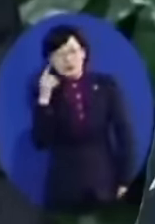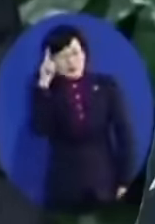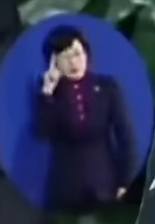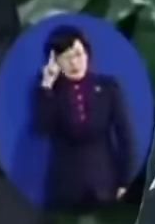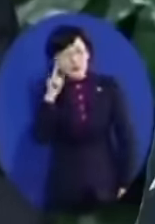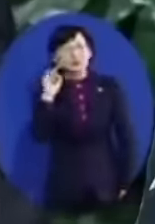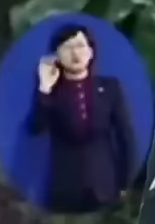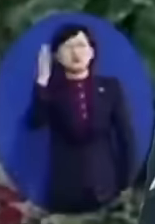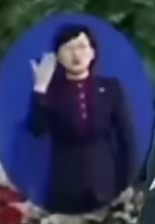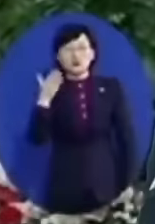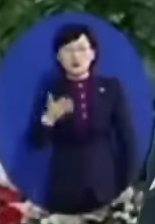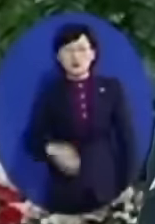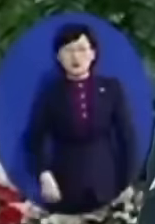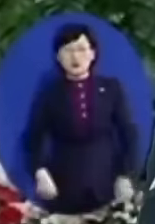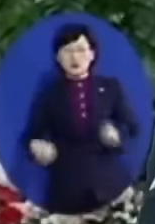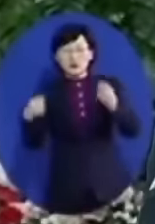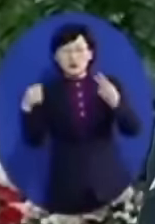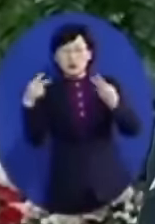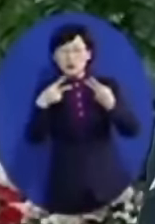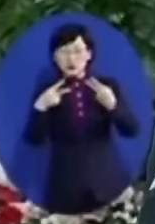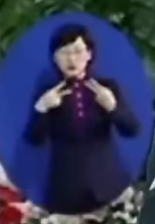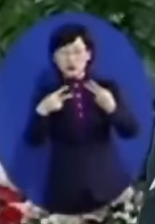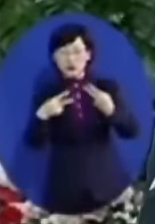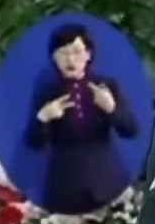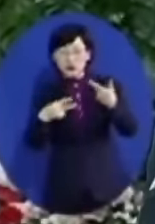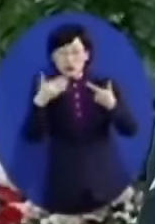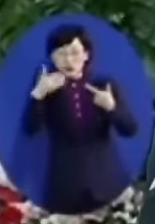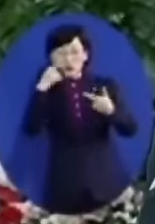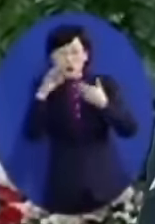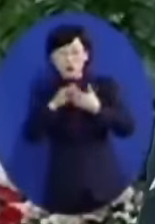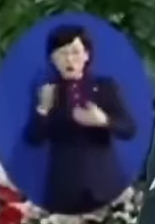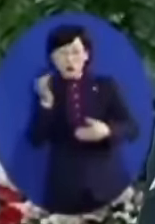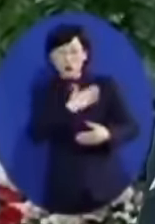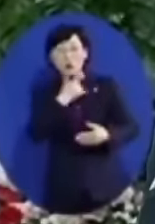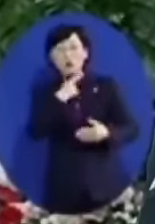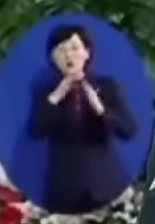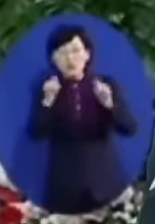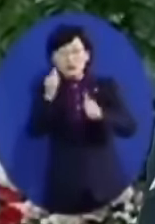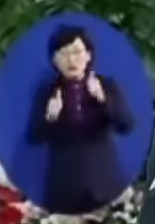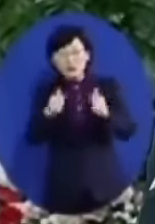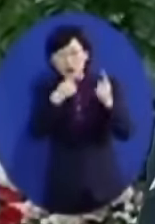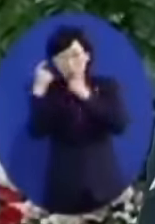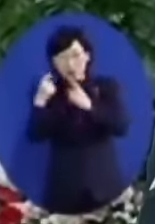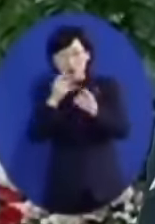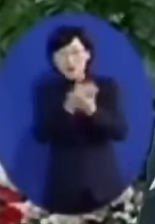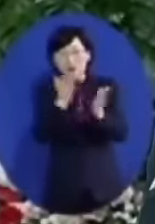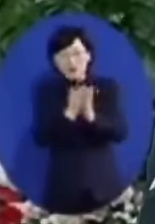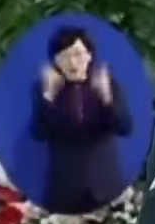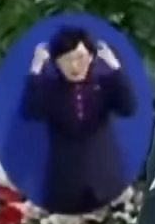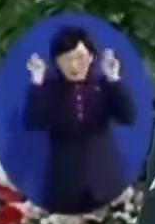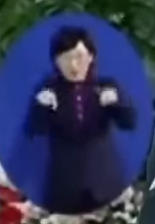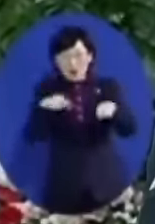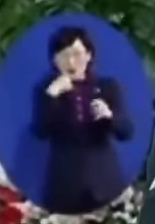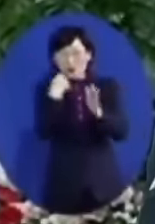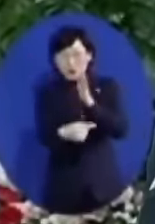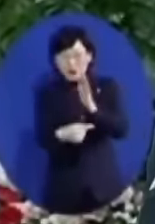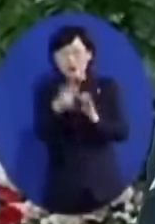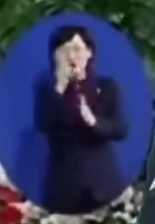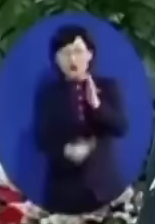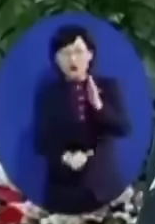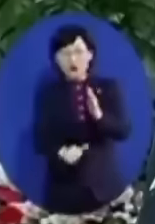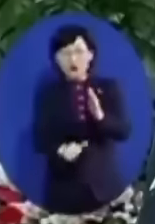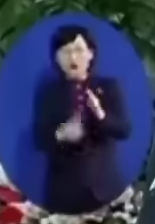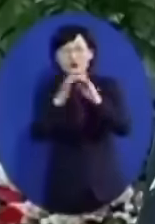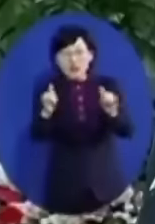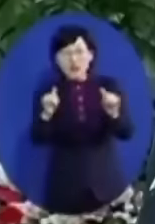되는 것입니다. 디모데전서 6장 9절에 부활이 아는 자들은 시험과 올무와 여러 가지 어리석고 해로운 욕심에 떨어지나니 곧